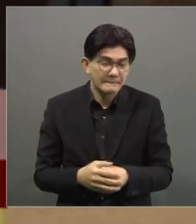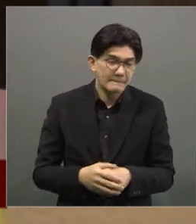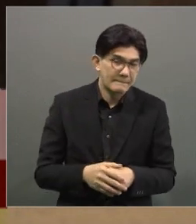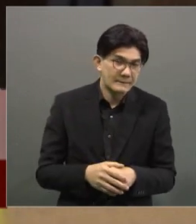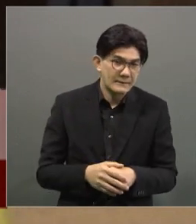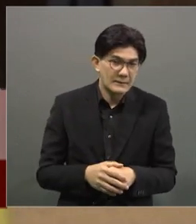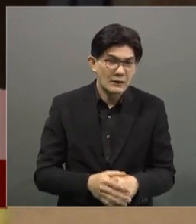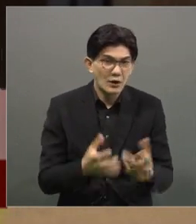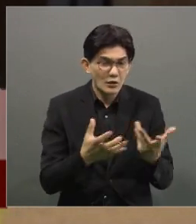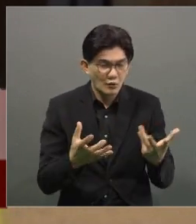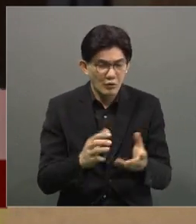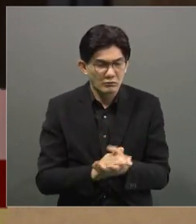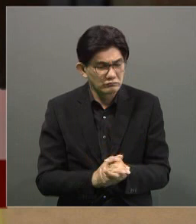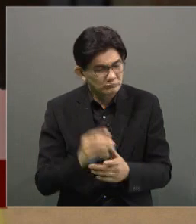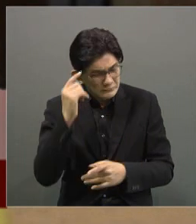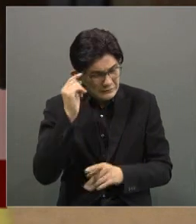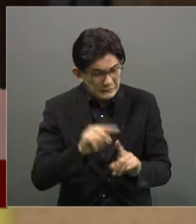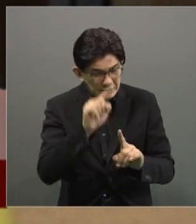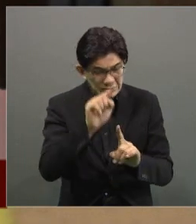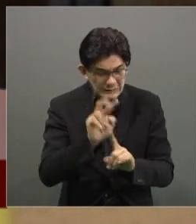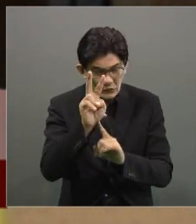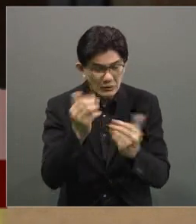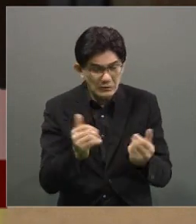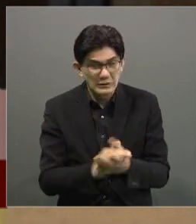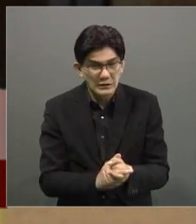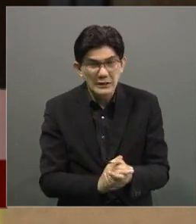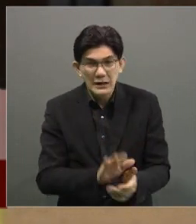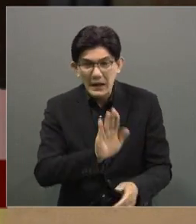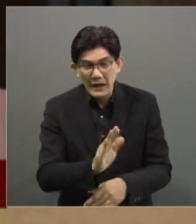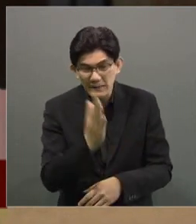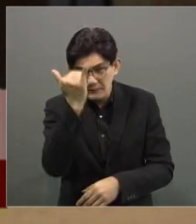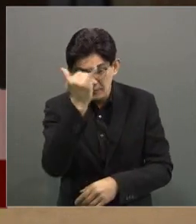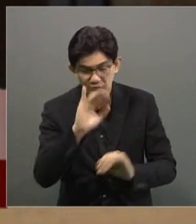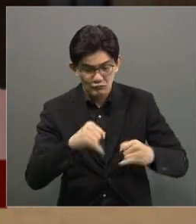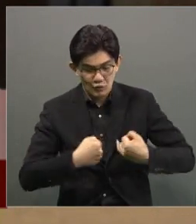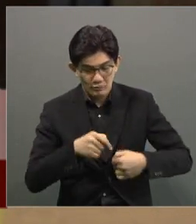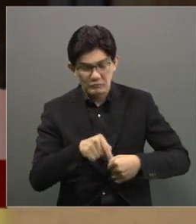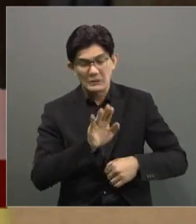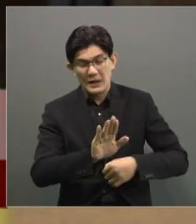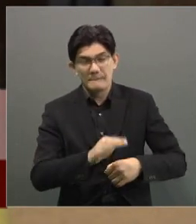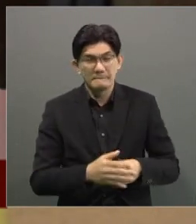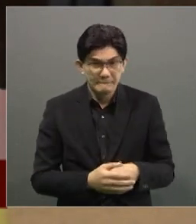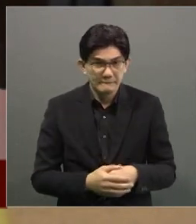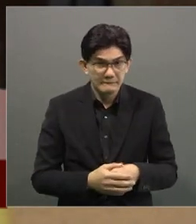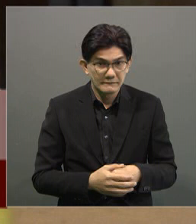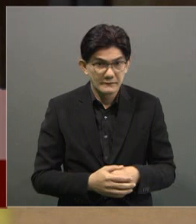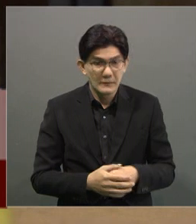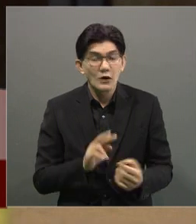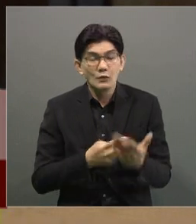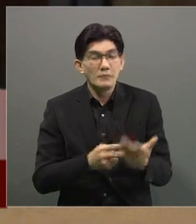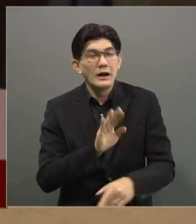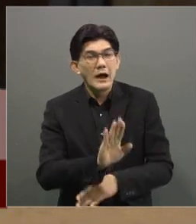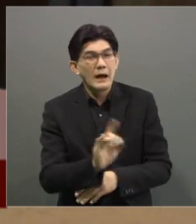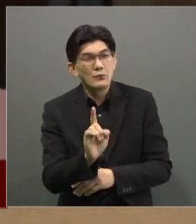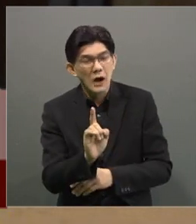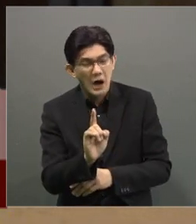วัตถุออกฤทธิ์ประเภท1ประเภท2คราวนี้เขาห้ามเลยนะครับห้ามครอบครองเลยนั่นหมายว่าการห้ามถ้าใครครอบครองถือว่